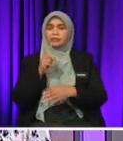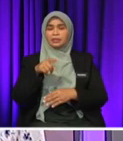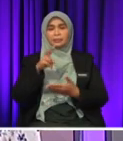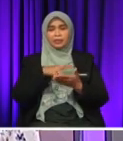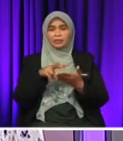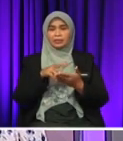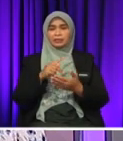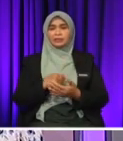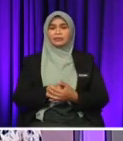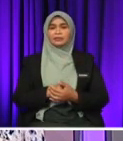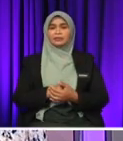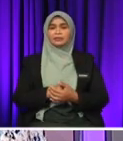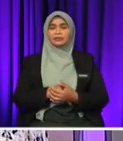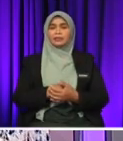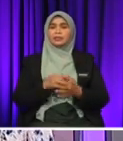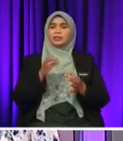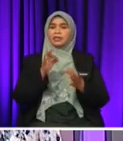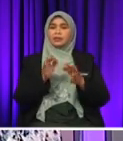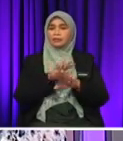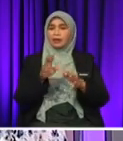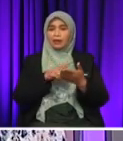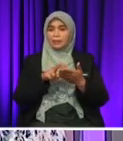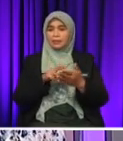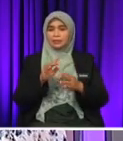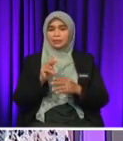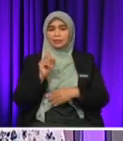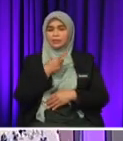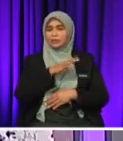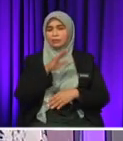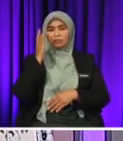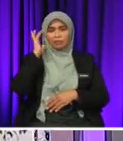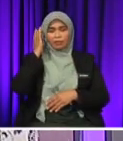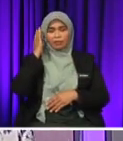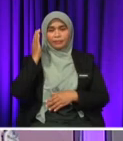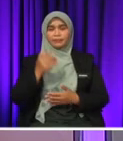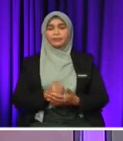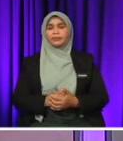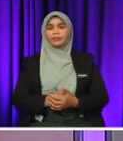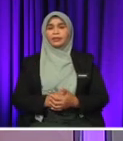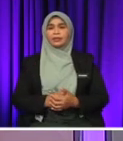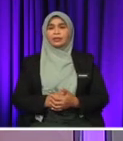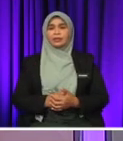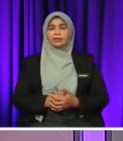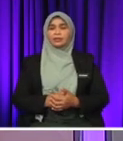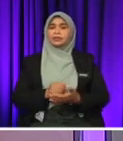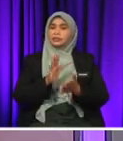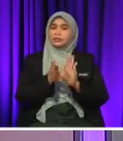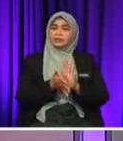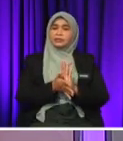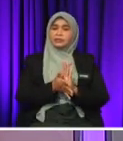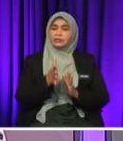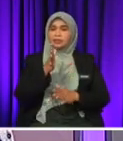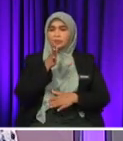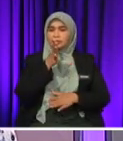kita takkan tahu nak cari tindakan watak dan kepada siapa jadi ibu pada